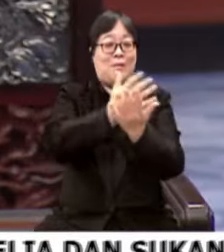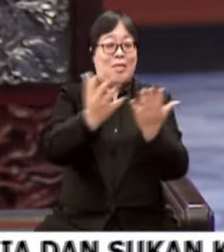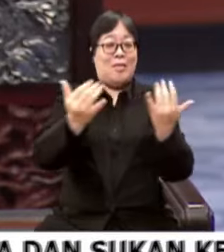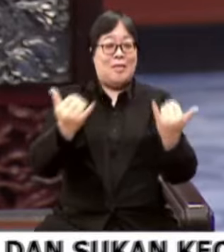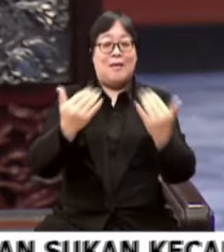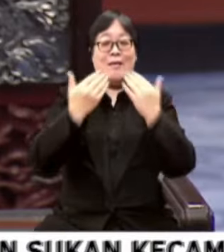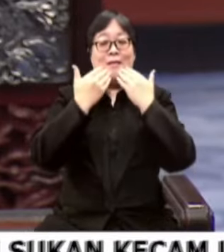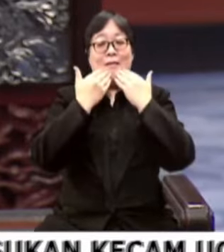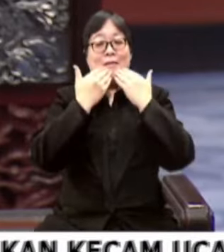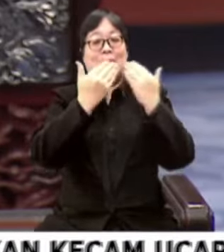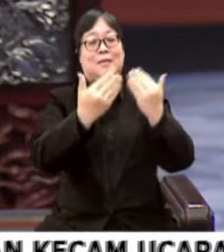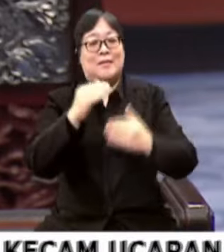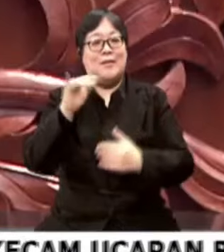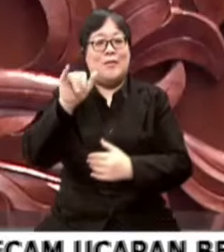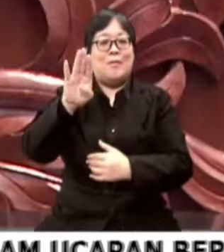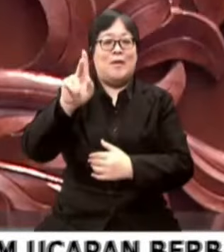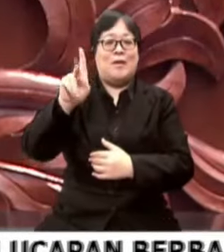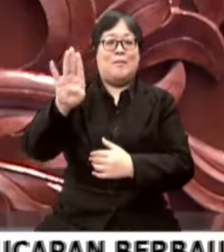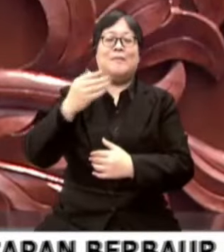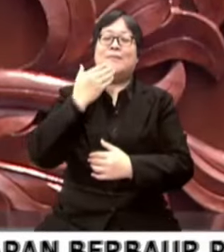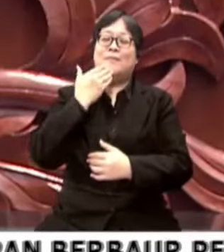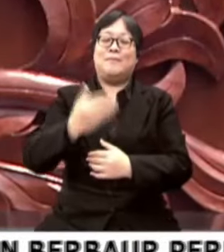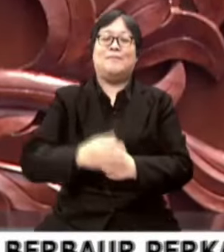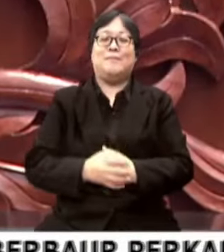Terima kasih yang membuatku terbaru